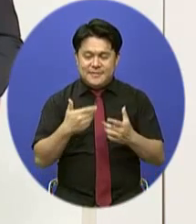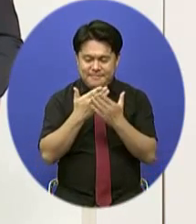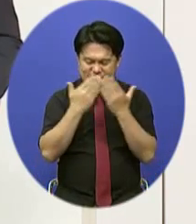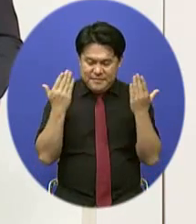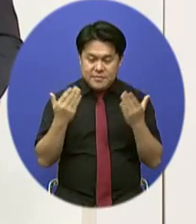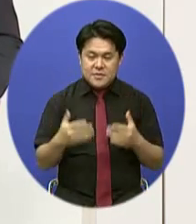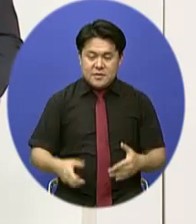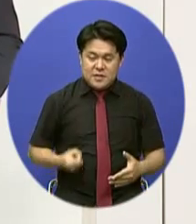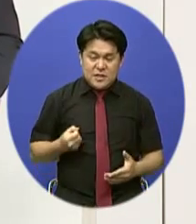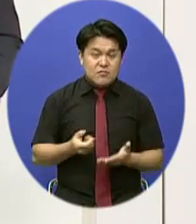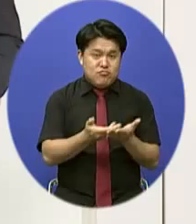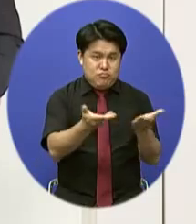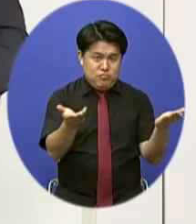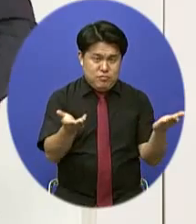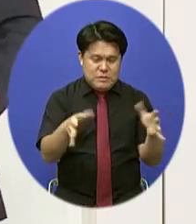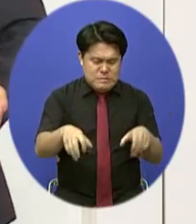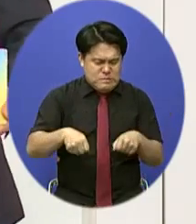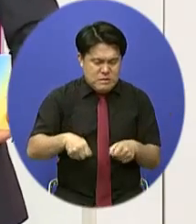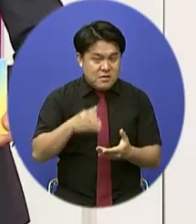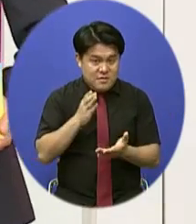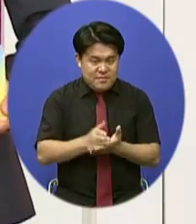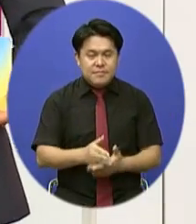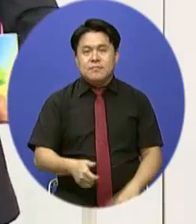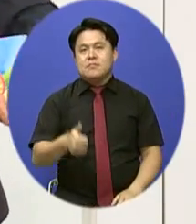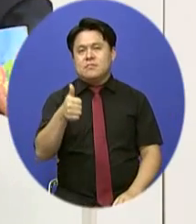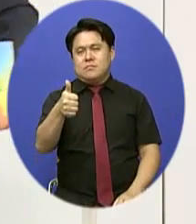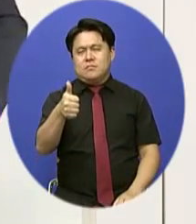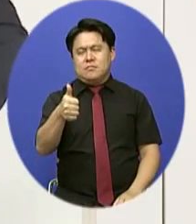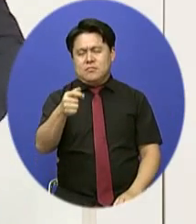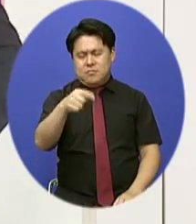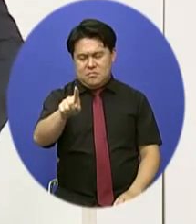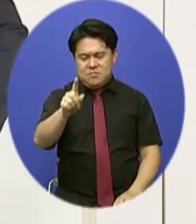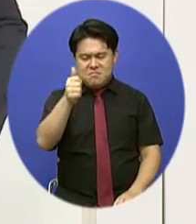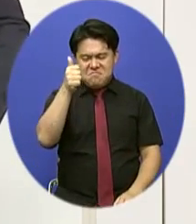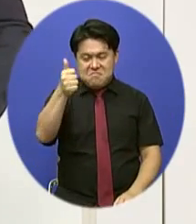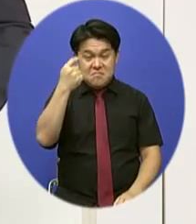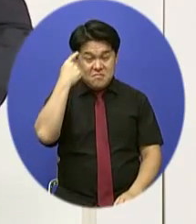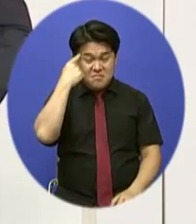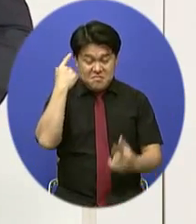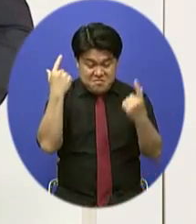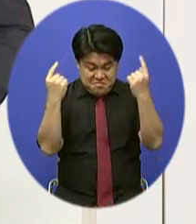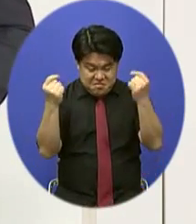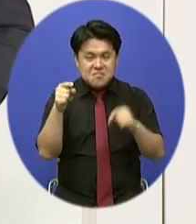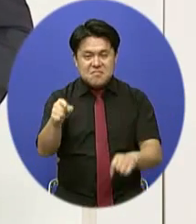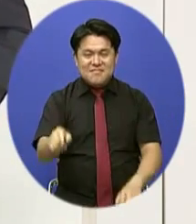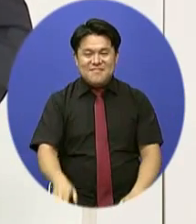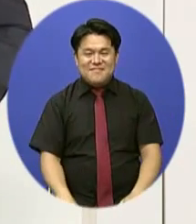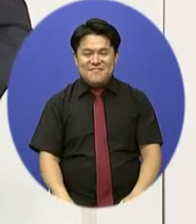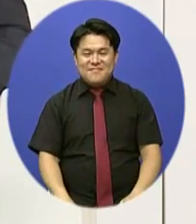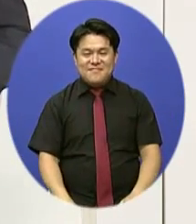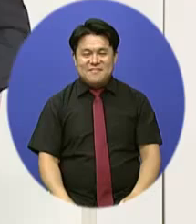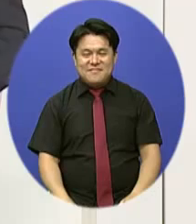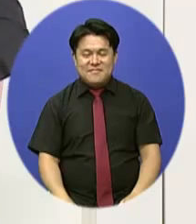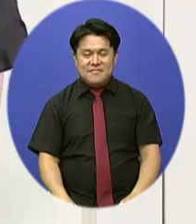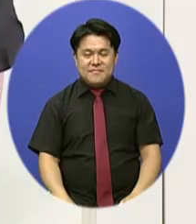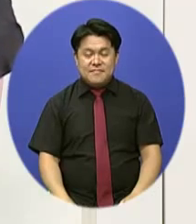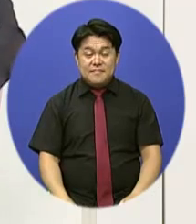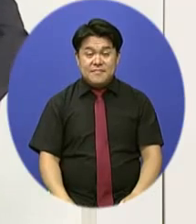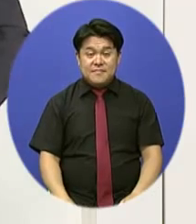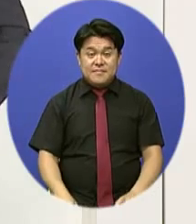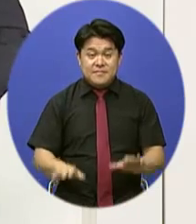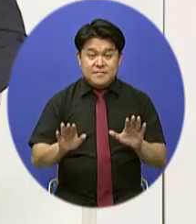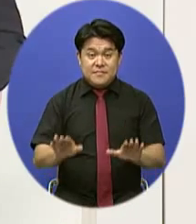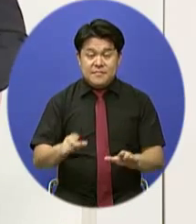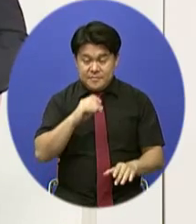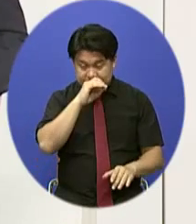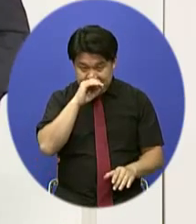베풀고 그렇게 네. 살았으면 좋겠어요. 아이고 바로 어머니 제 생각이요. 예. 지금 우리